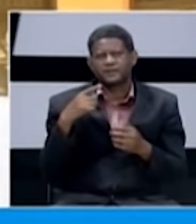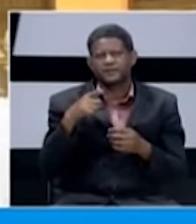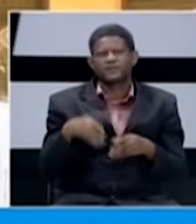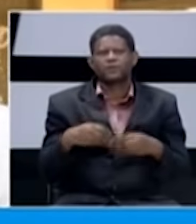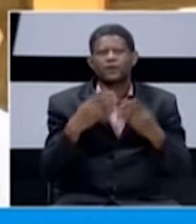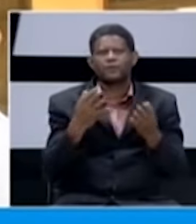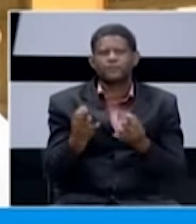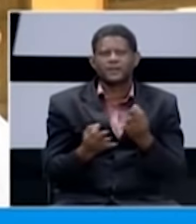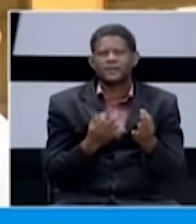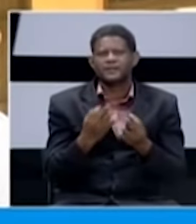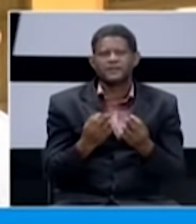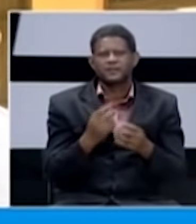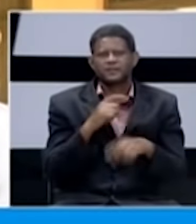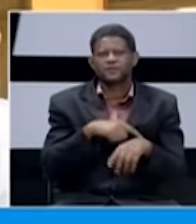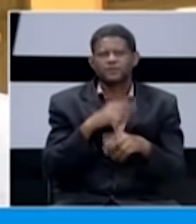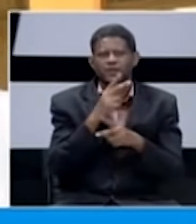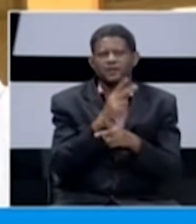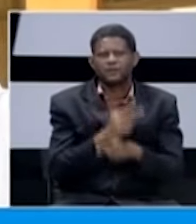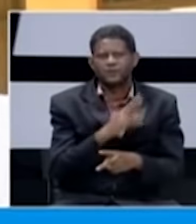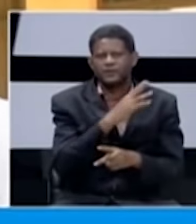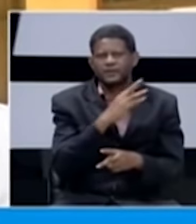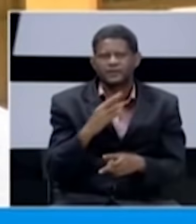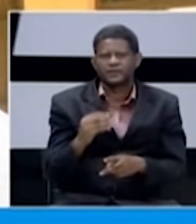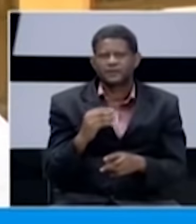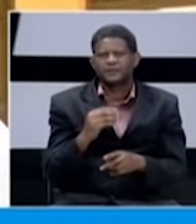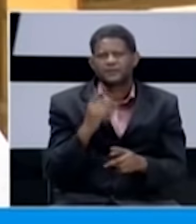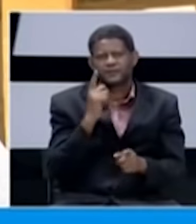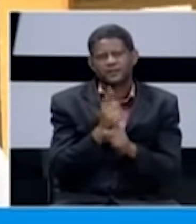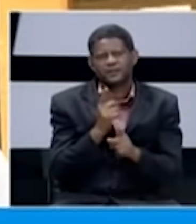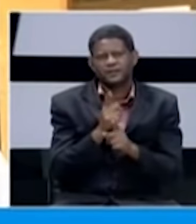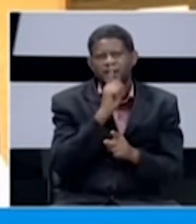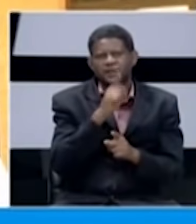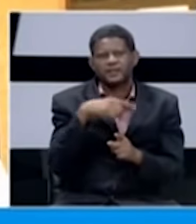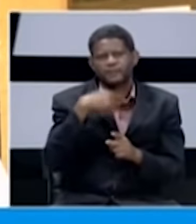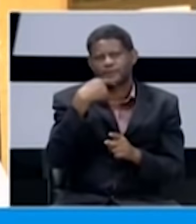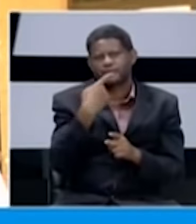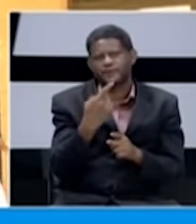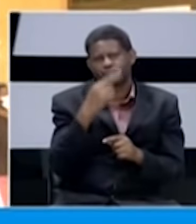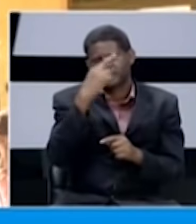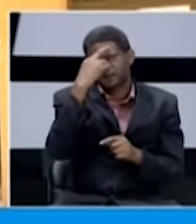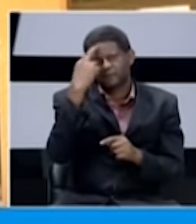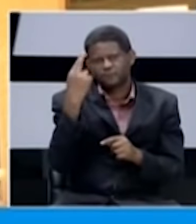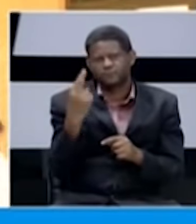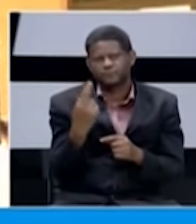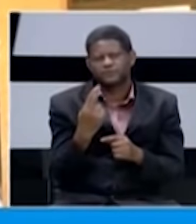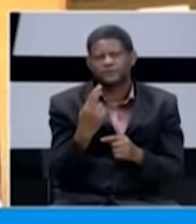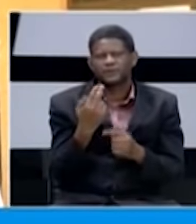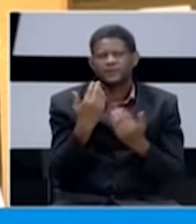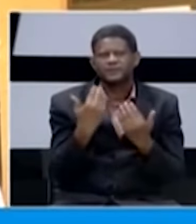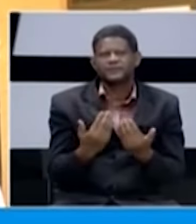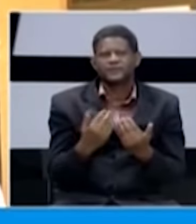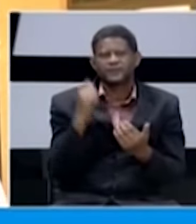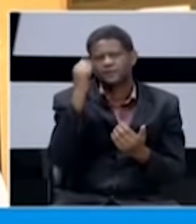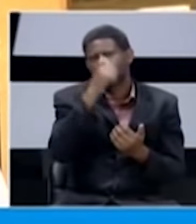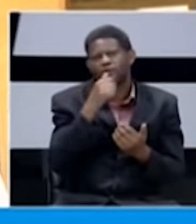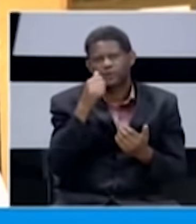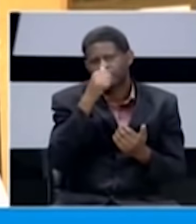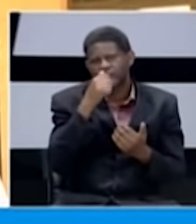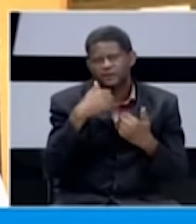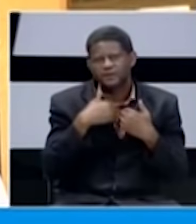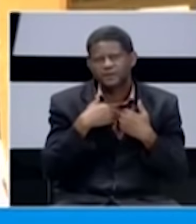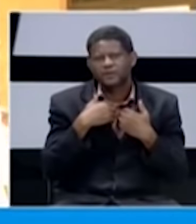مجلسي اوان زحلون تغيرينيو وحالي لمنتاي هزي ايتوبيا زلاتو قناتات